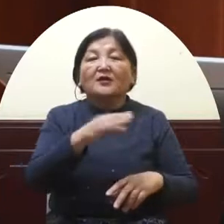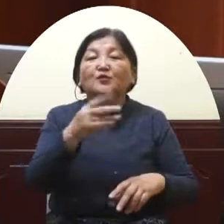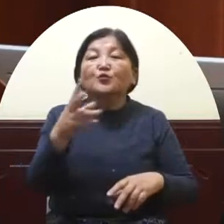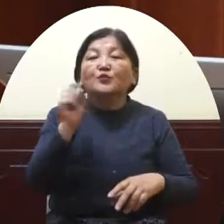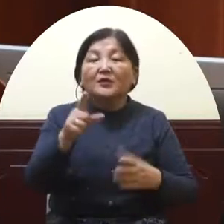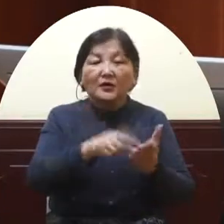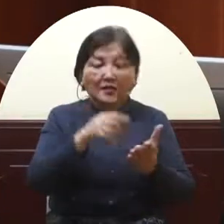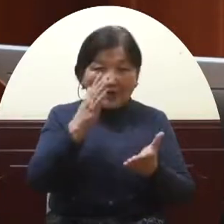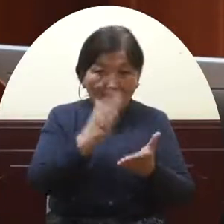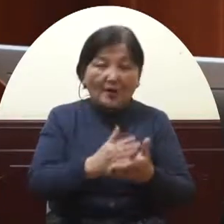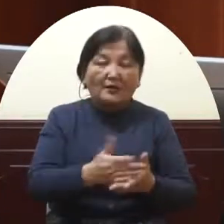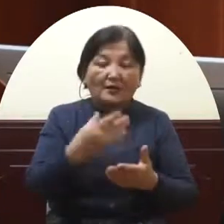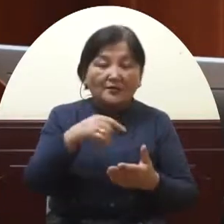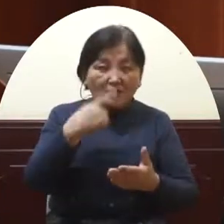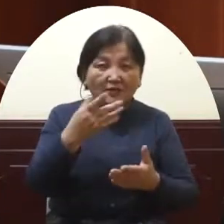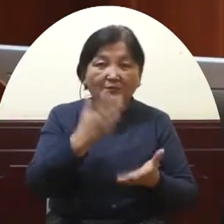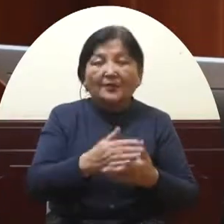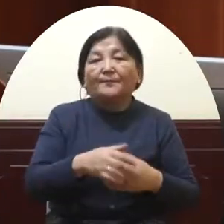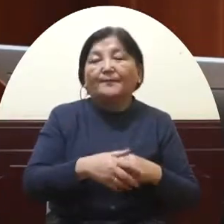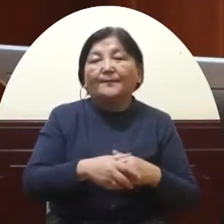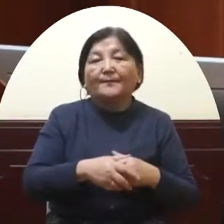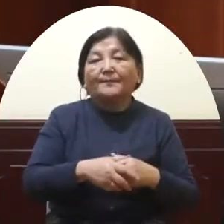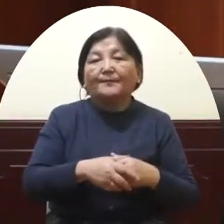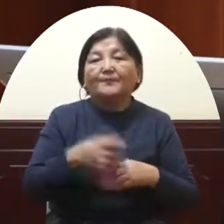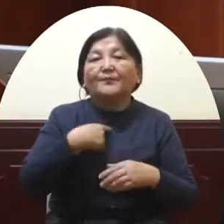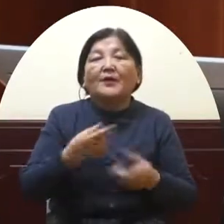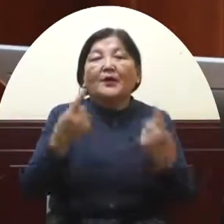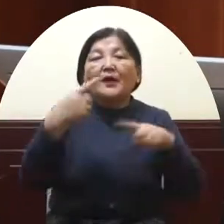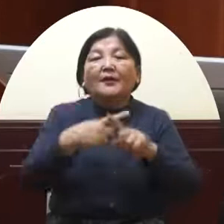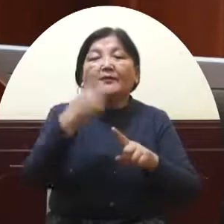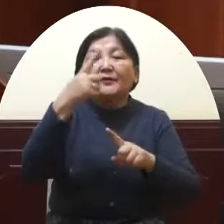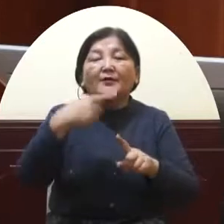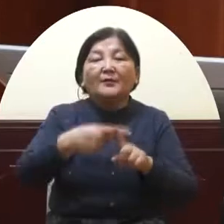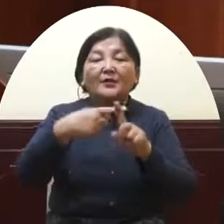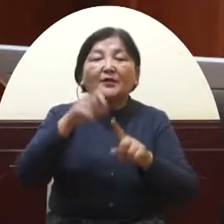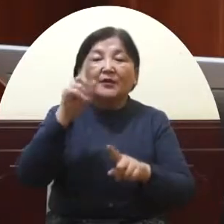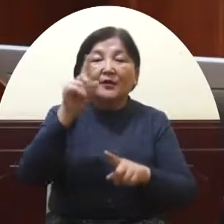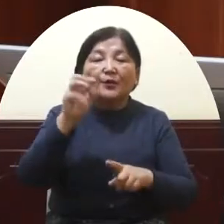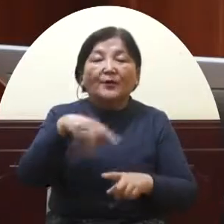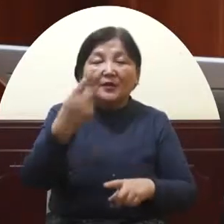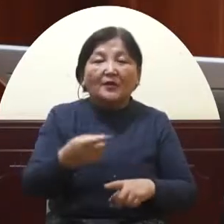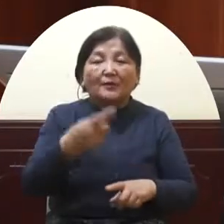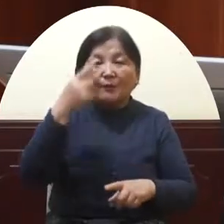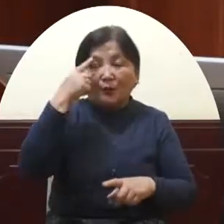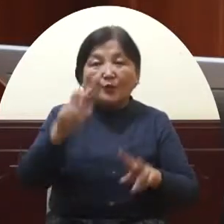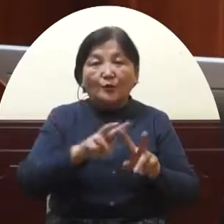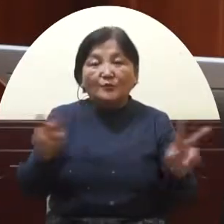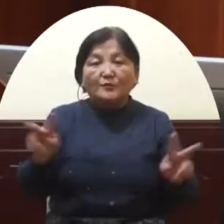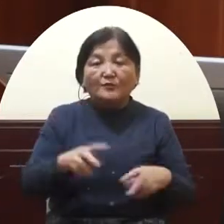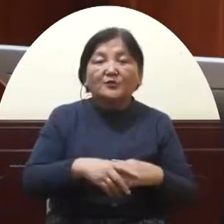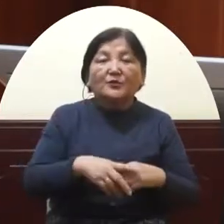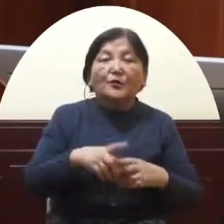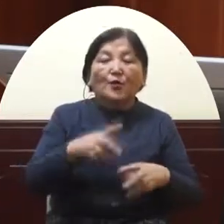гэж дүгнэж байна. Би ахад нэмэлтээр нэг зүйлийг хэлэх гэсэн. Саяхан Монгол Улсын үндсэн хуульд нэг нэмэлт өөрчлөлт